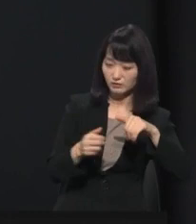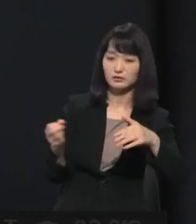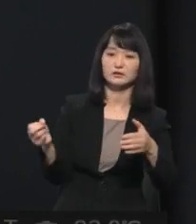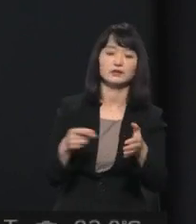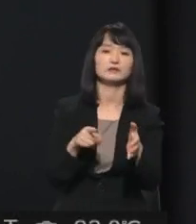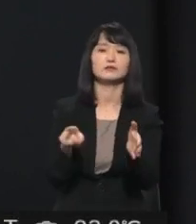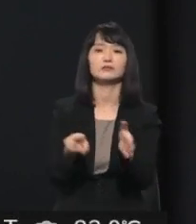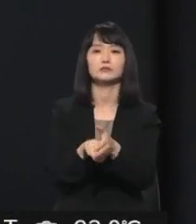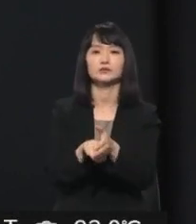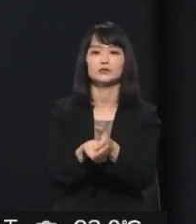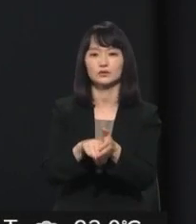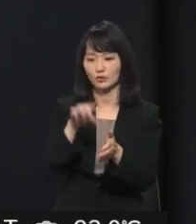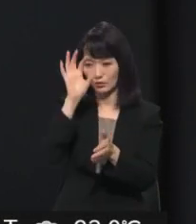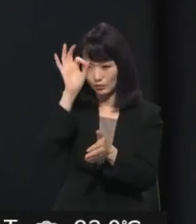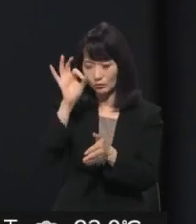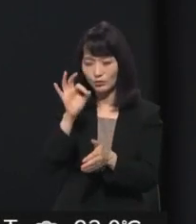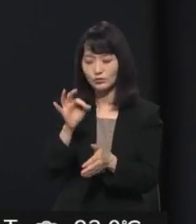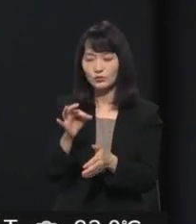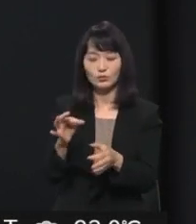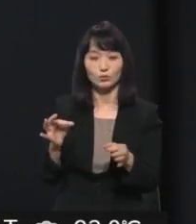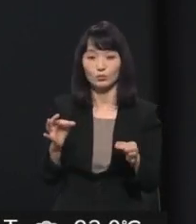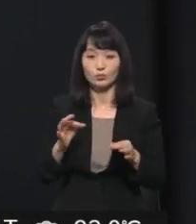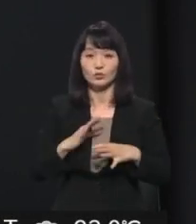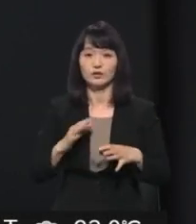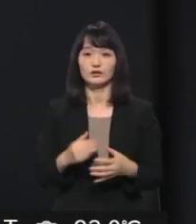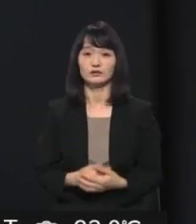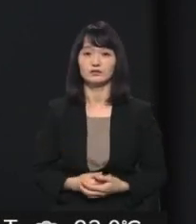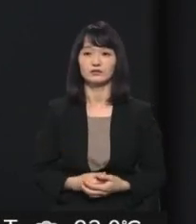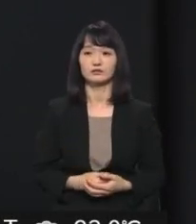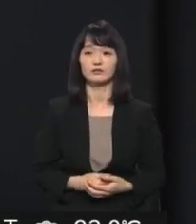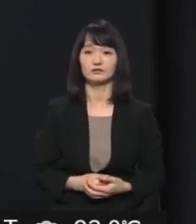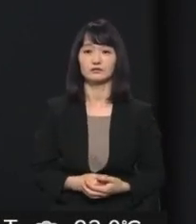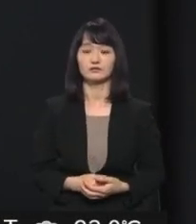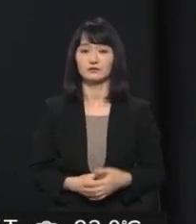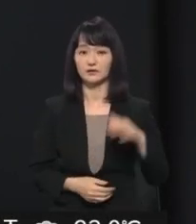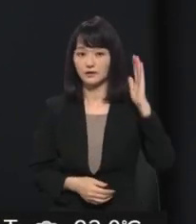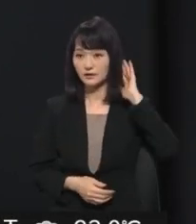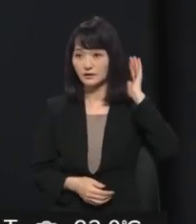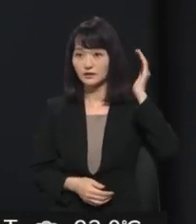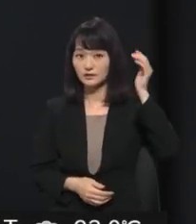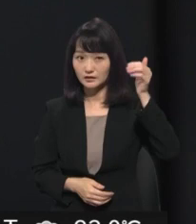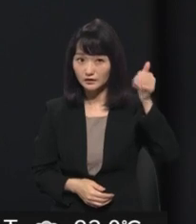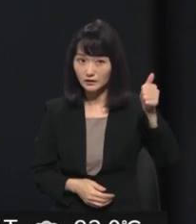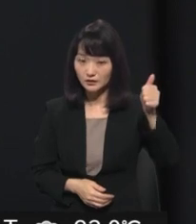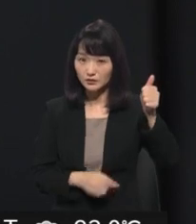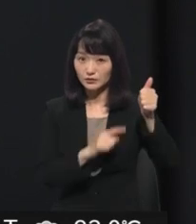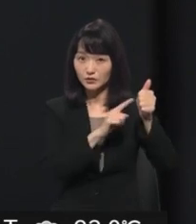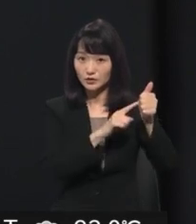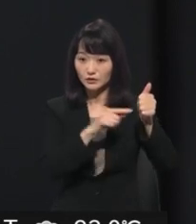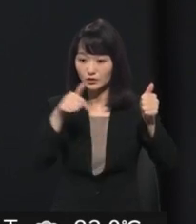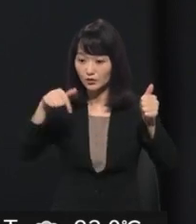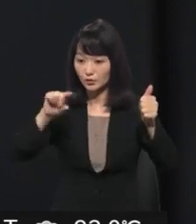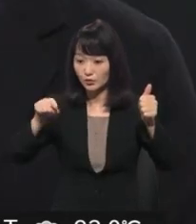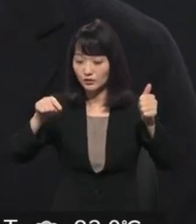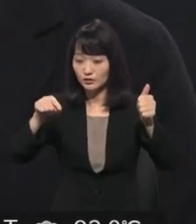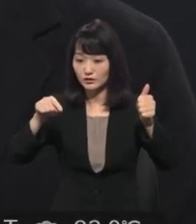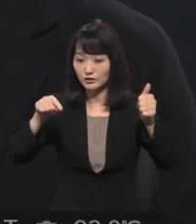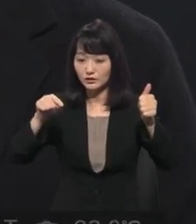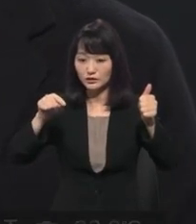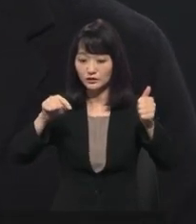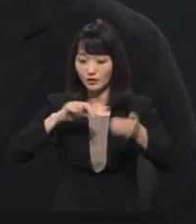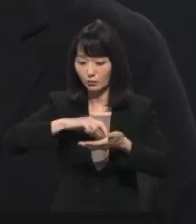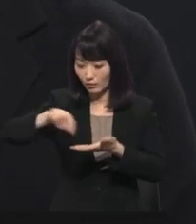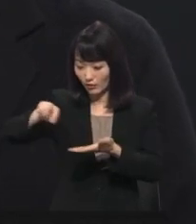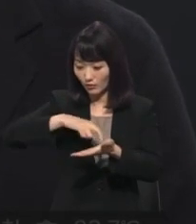라고 생각하고 지난번 을 말씀드려 쓴다면 그 생활은 대통령과 주거든 문자에서 내부 총질 이야기가 나오고 나서 아